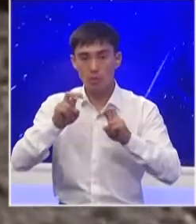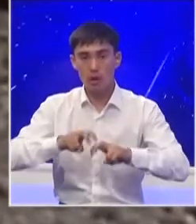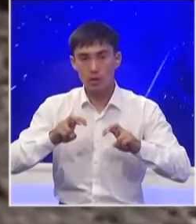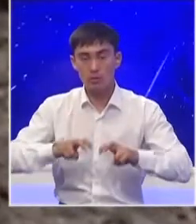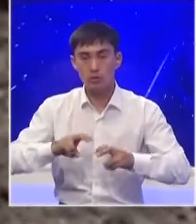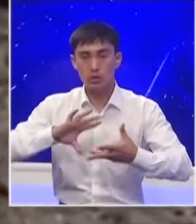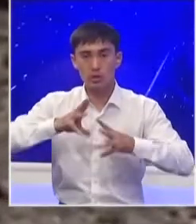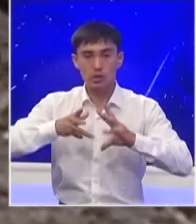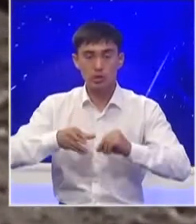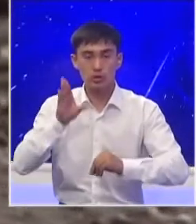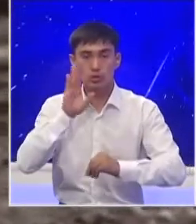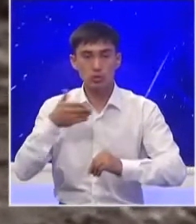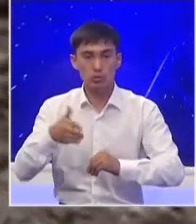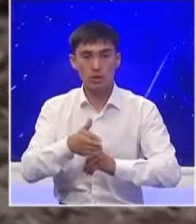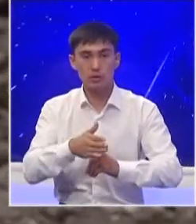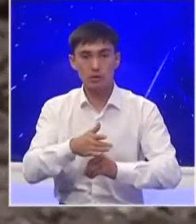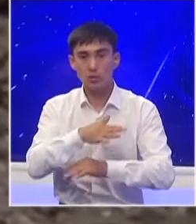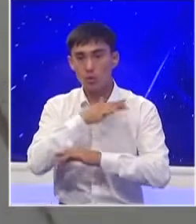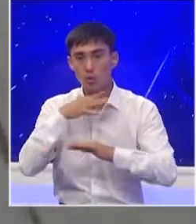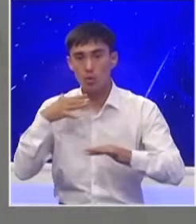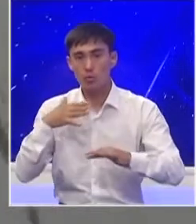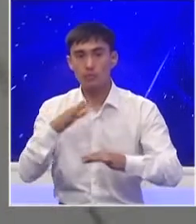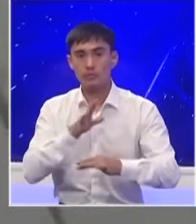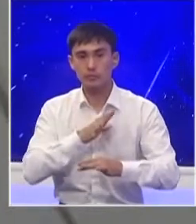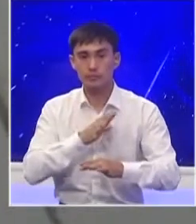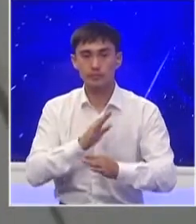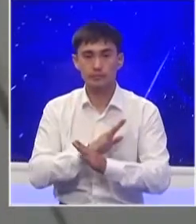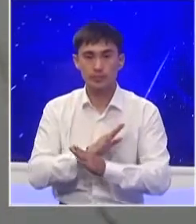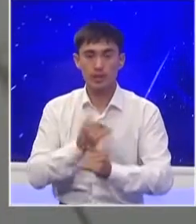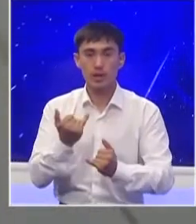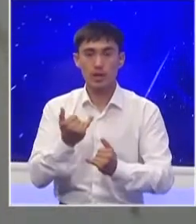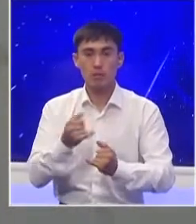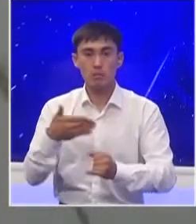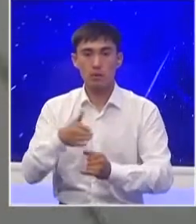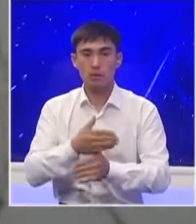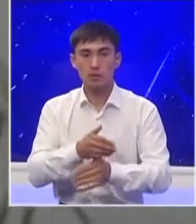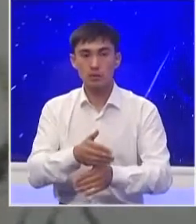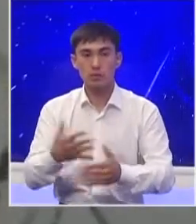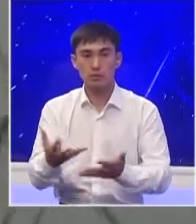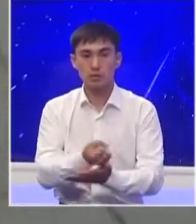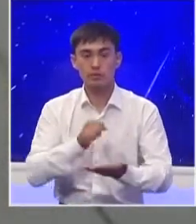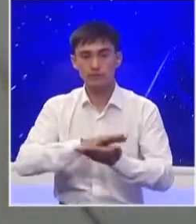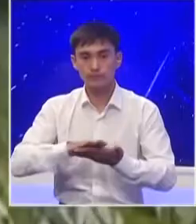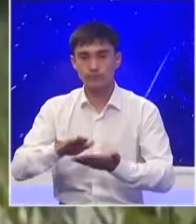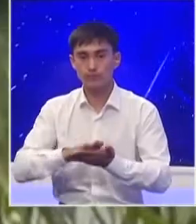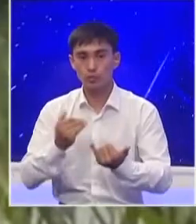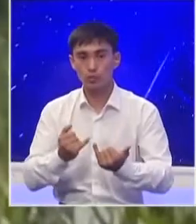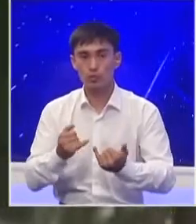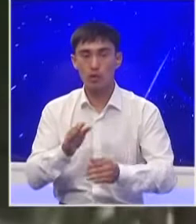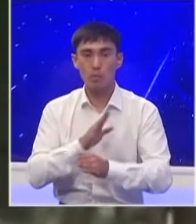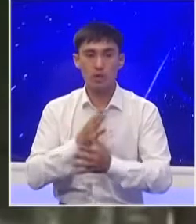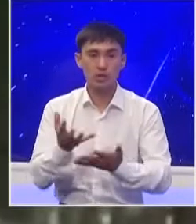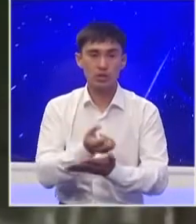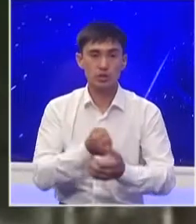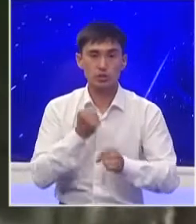Зерттеу нәтижесінде су жәндігінің мүңке түрі қырылғаны анықталды. Сусынамалар мен балықтардың өлекселері алынды. Бүгінде өлген балықтарды